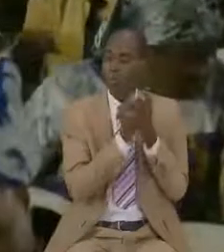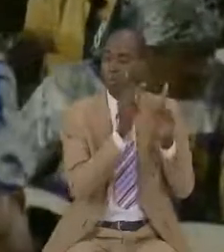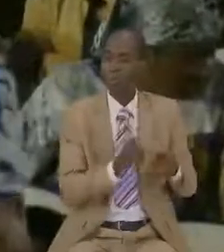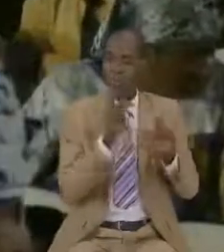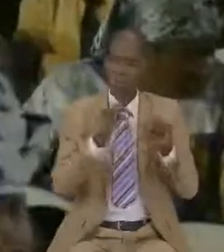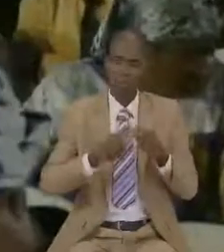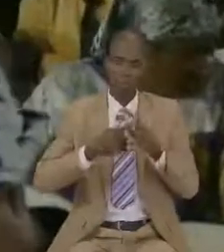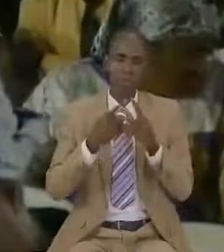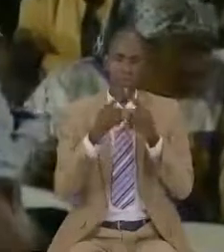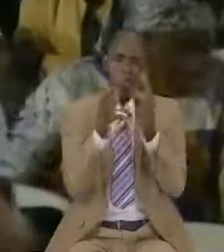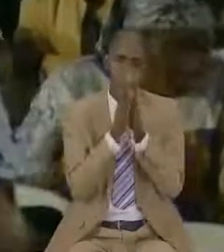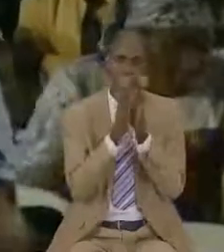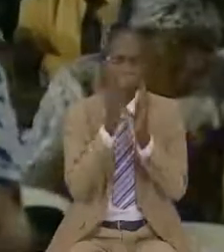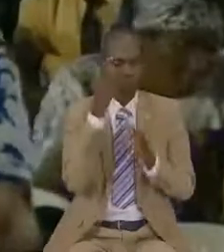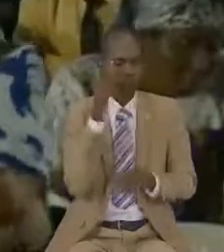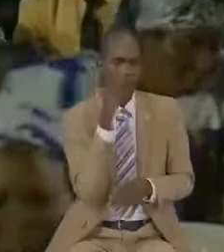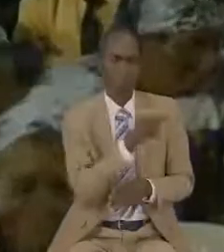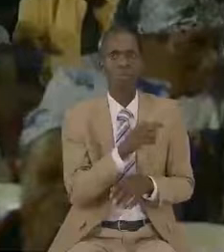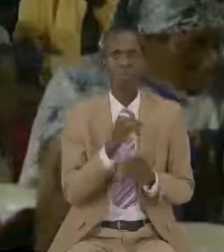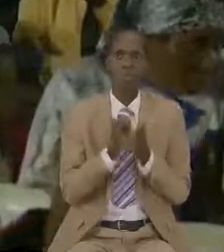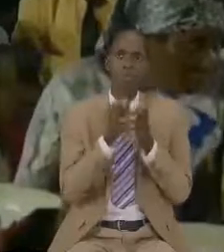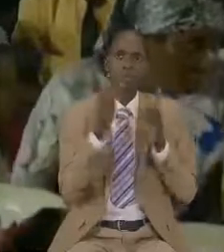Les multitudes ont répondu.